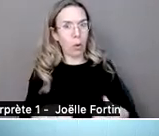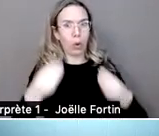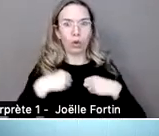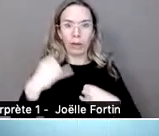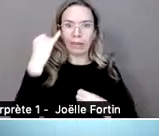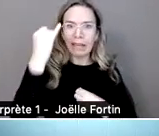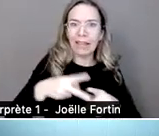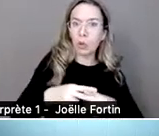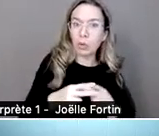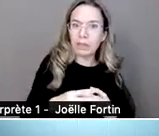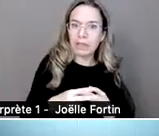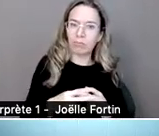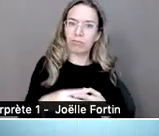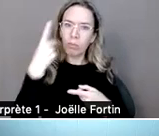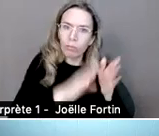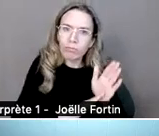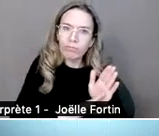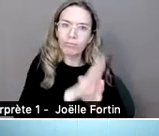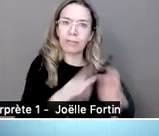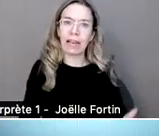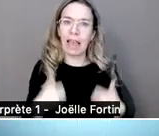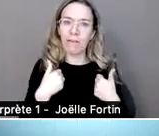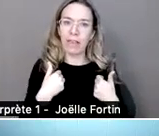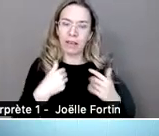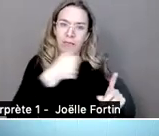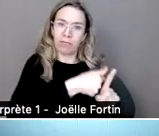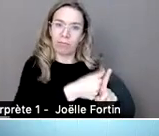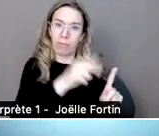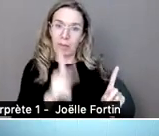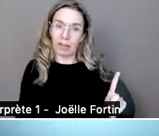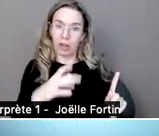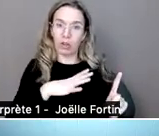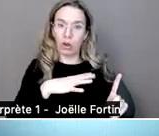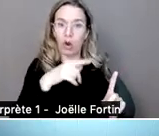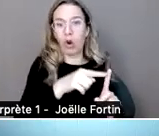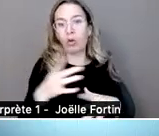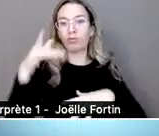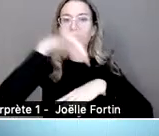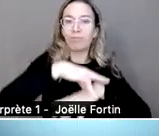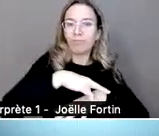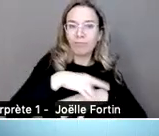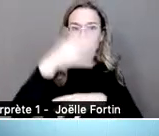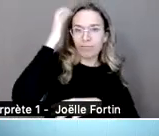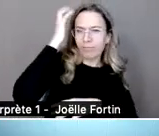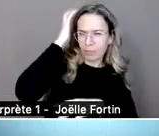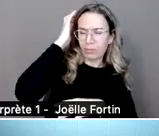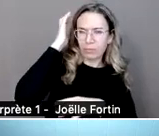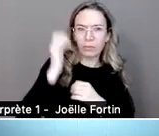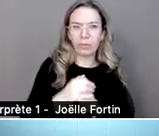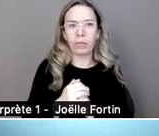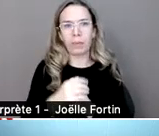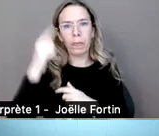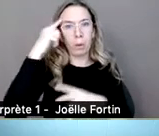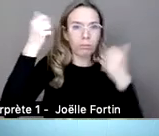pourraient aider à améliorer la vie des personnes qui ont sont atteints des démences ou